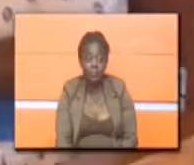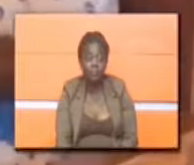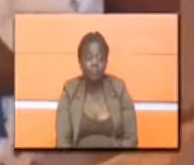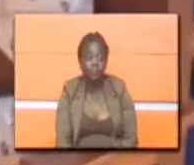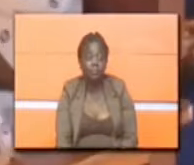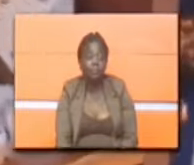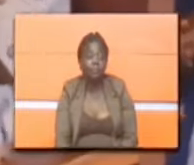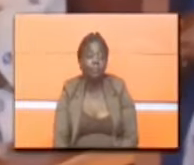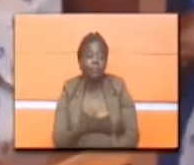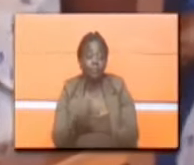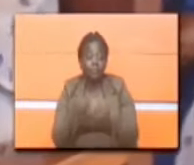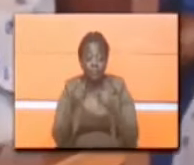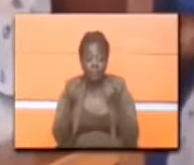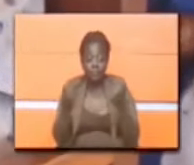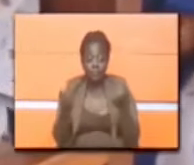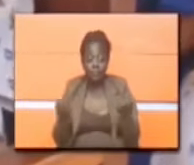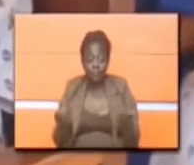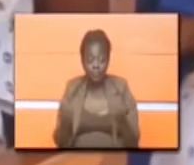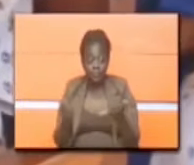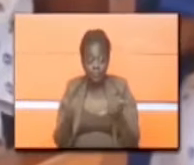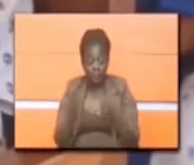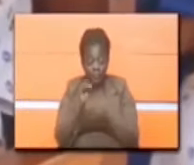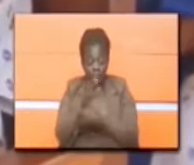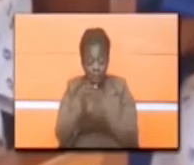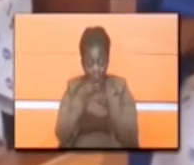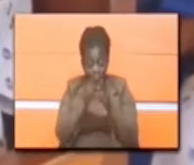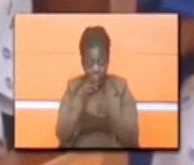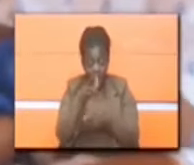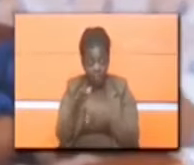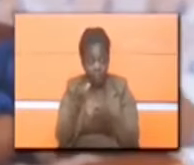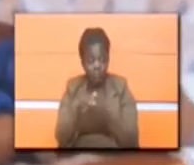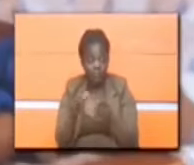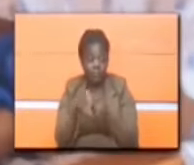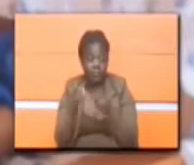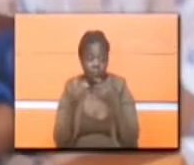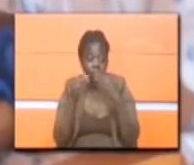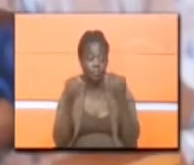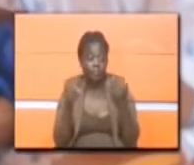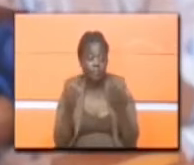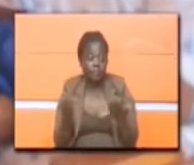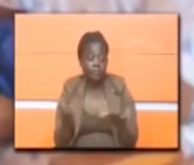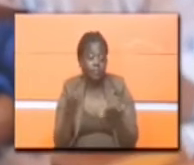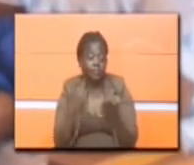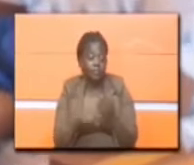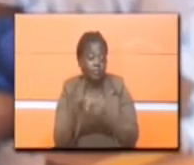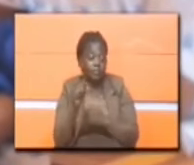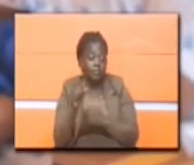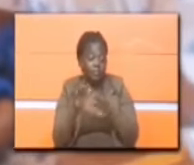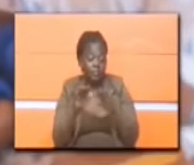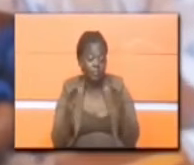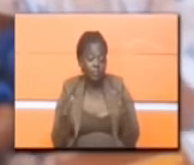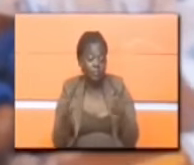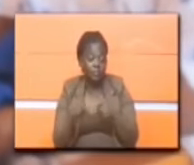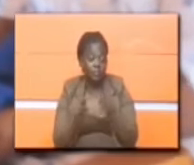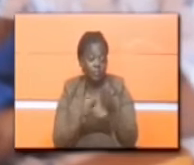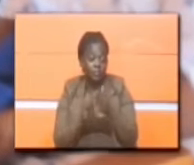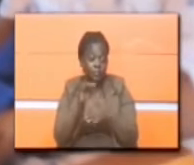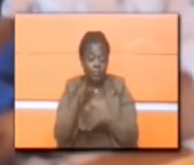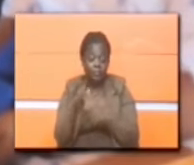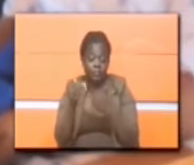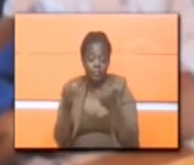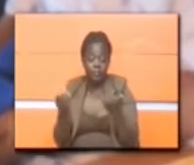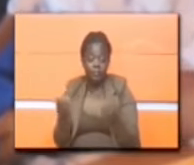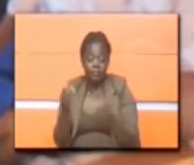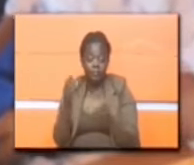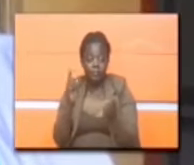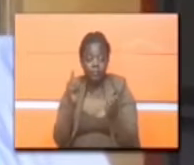ng'amwagala. Eri abakyala bakutidde okuwa abaami baabwe ekitiibwa era basiime ekitono abaami kye bassa ku mmeeza n'okweyisa obulungi maaso g'abaana basobole